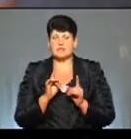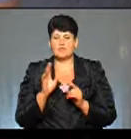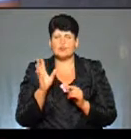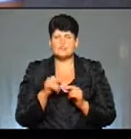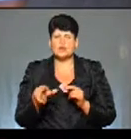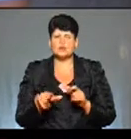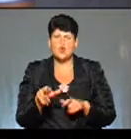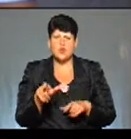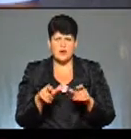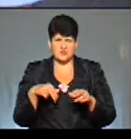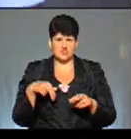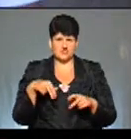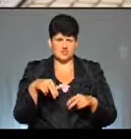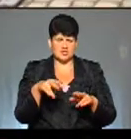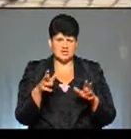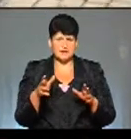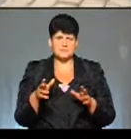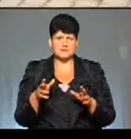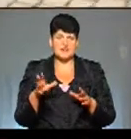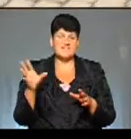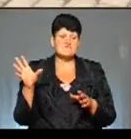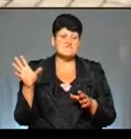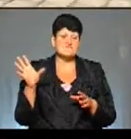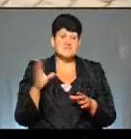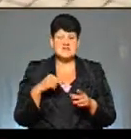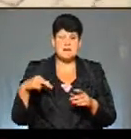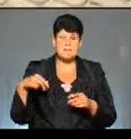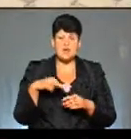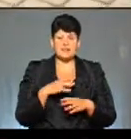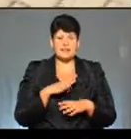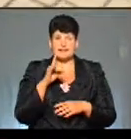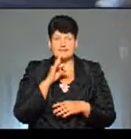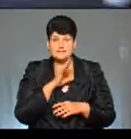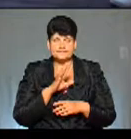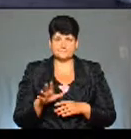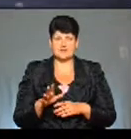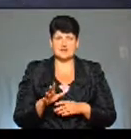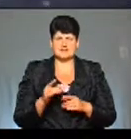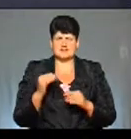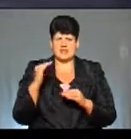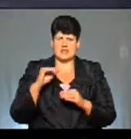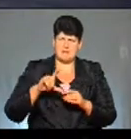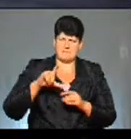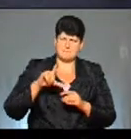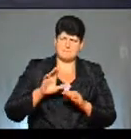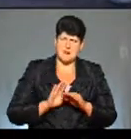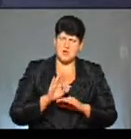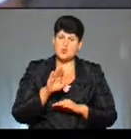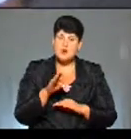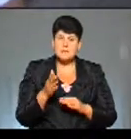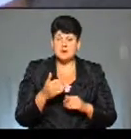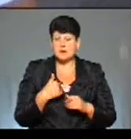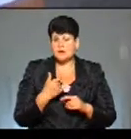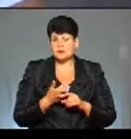дорогах, які ми йшли, здебільшого всі переходи є недоступними, незручними, з височенними бордюрами, тому я